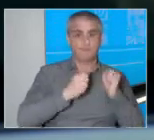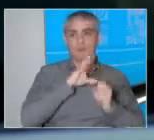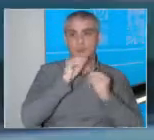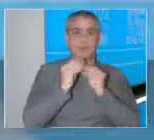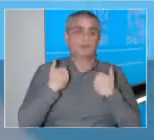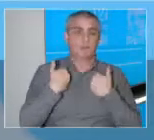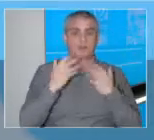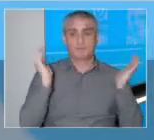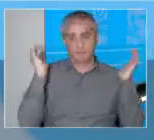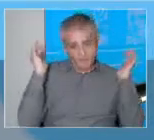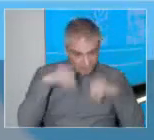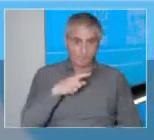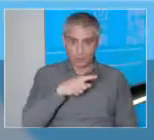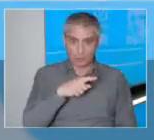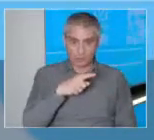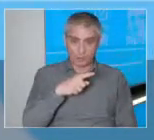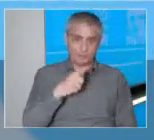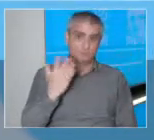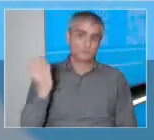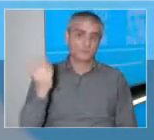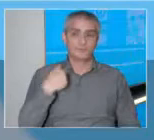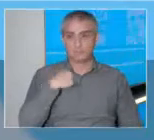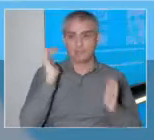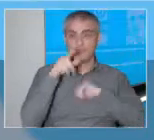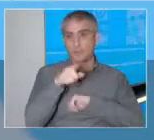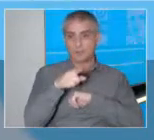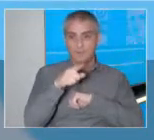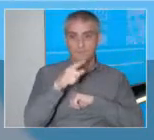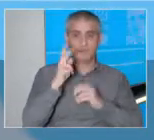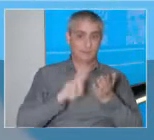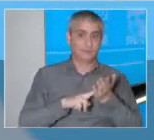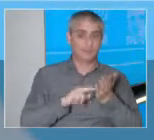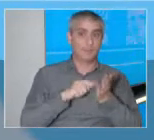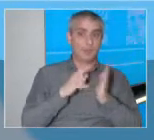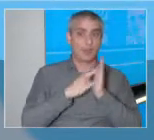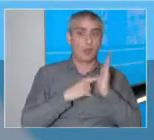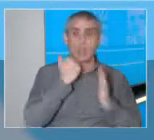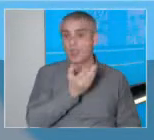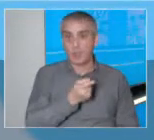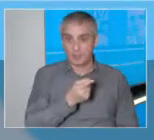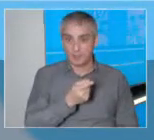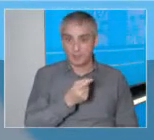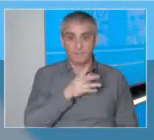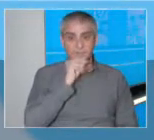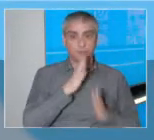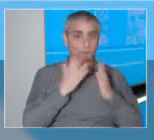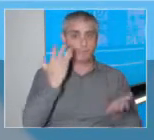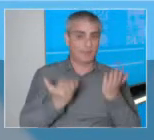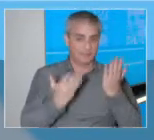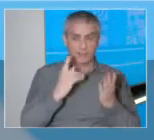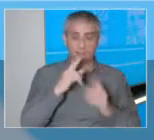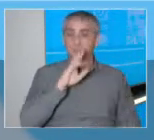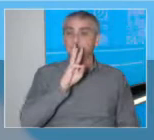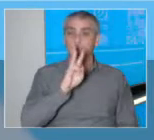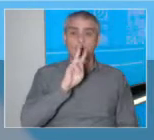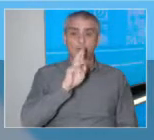איתנו, והם הפילו לה את זה בסוף. אנחנו הפלנו, והפלנו בצדק, מכיוון שהחוק הזה הוא חוק רע. אם תרצו, אני ארחיב על זה, מה ההבדל? הרי כששמחה